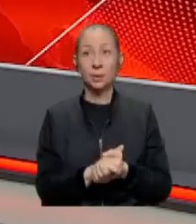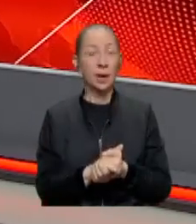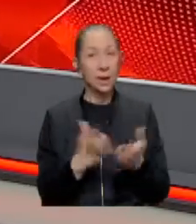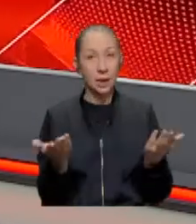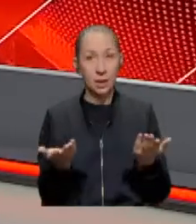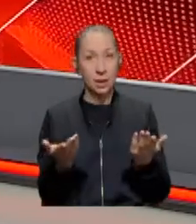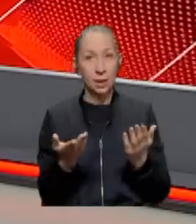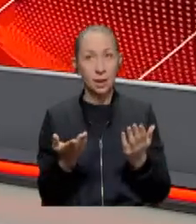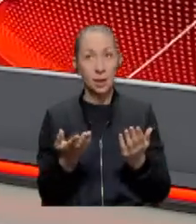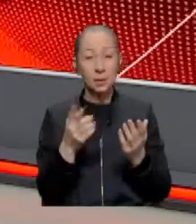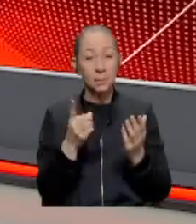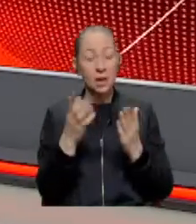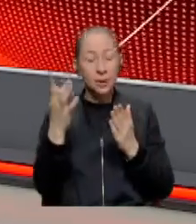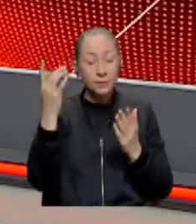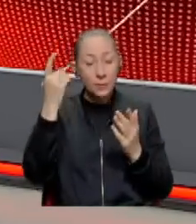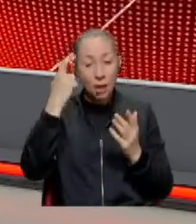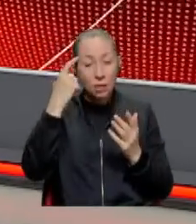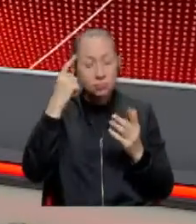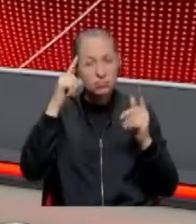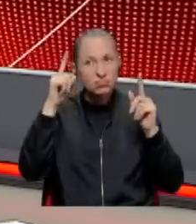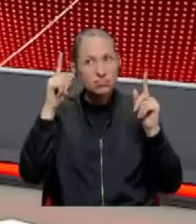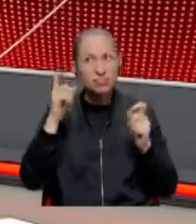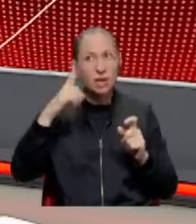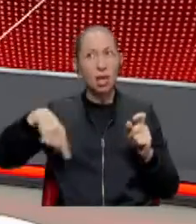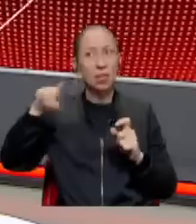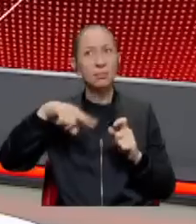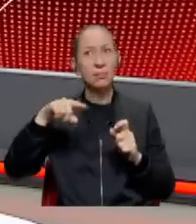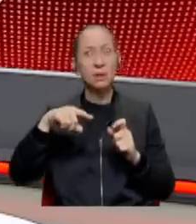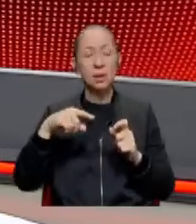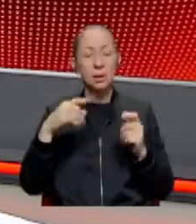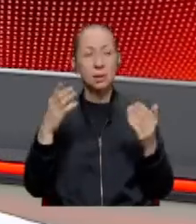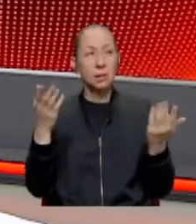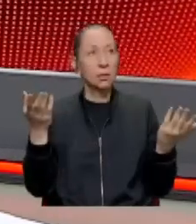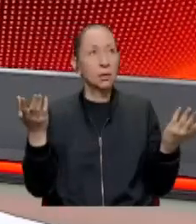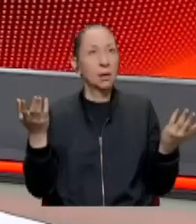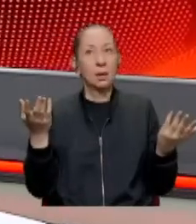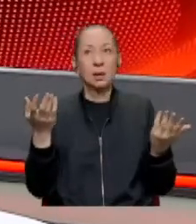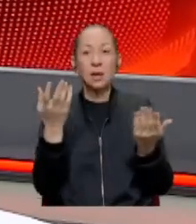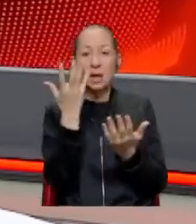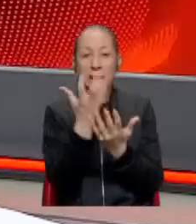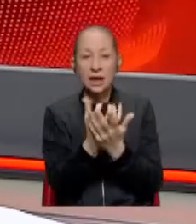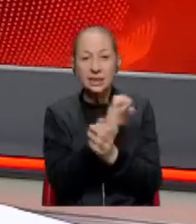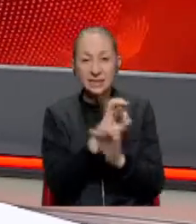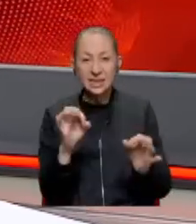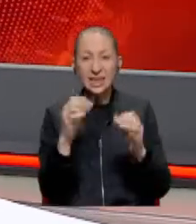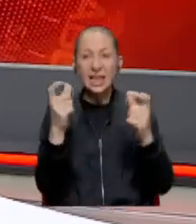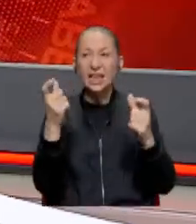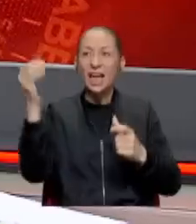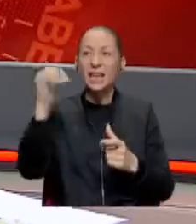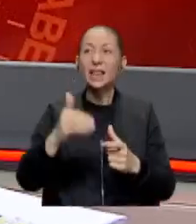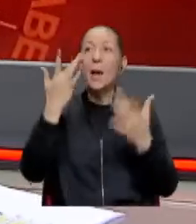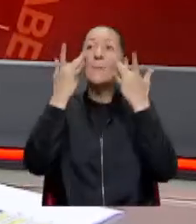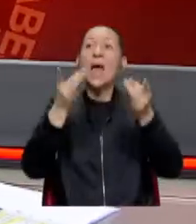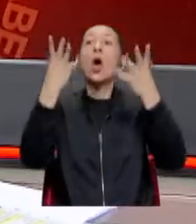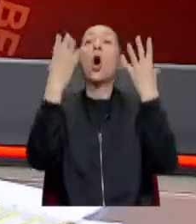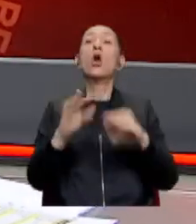Ee bir yandan da akıllara şunu getirecek bir açıklama ya kayıtsız kuytsuz nereden geldiği